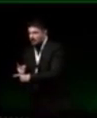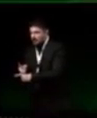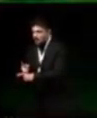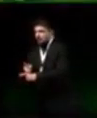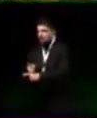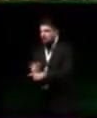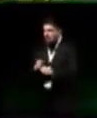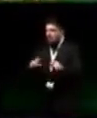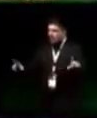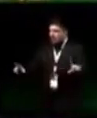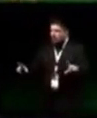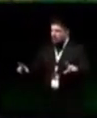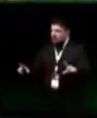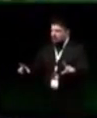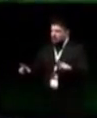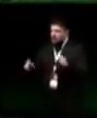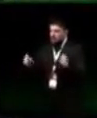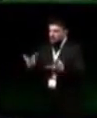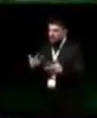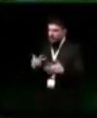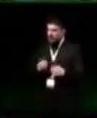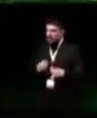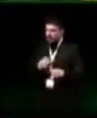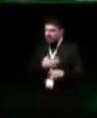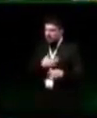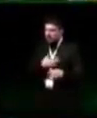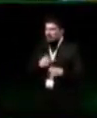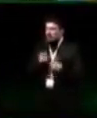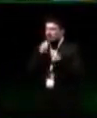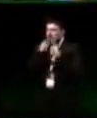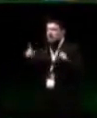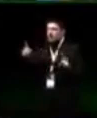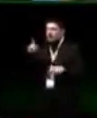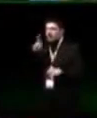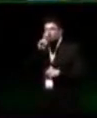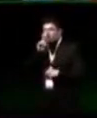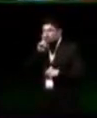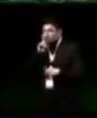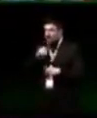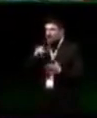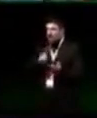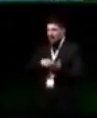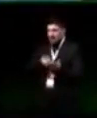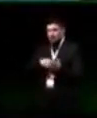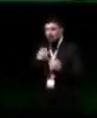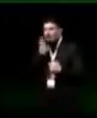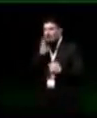i diciottenni. Ho letto su Facebook che i ragazzi del 99